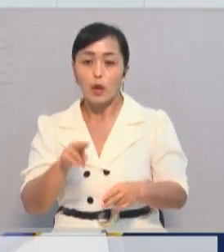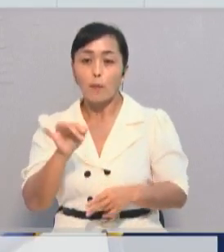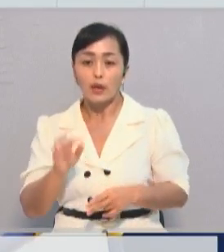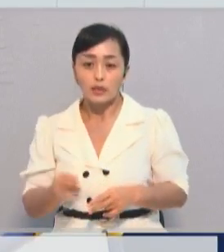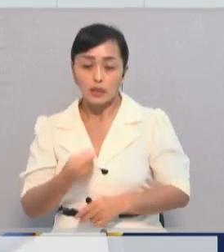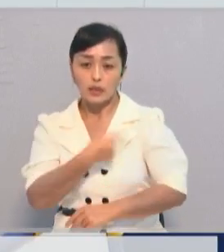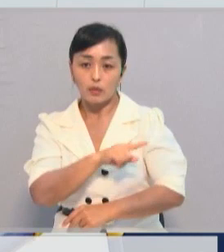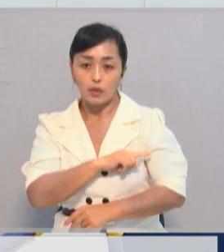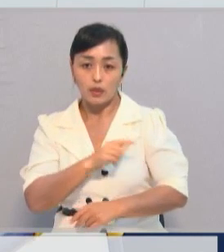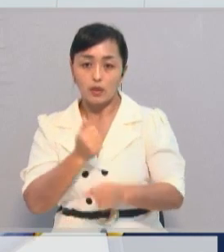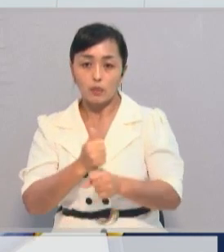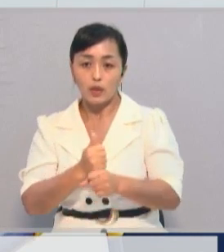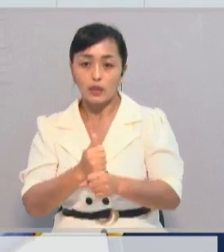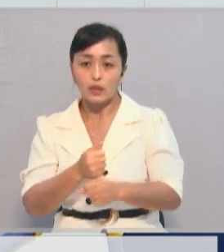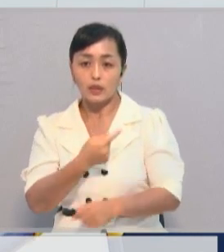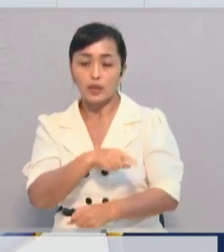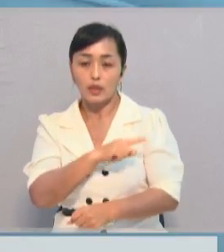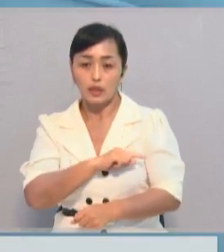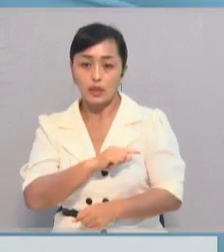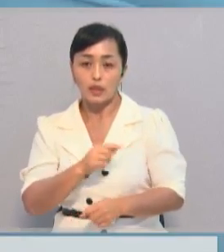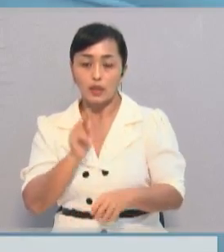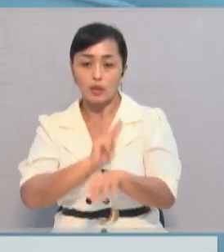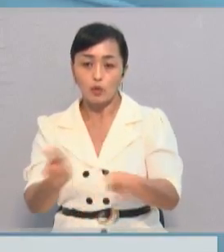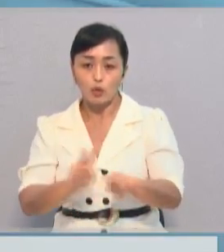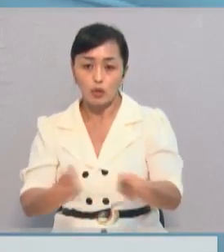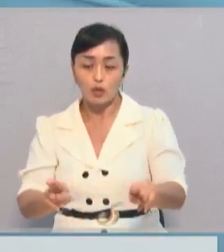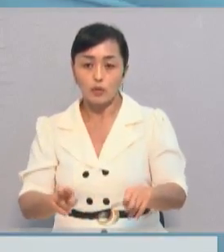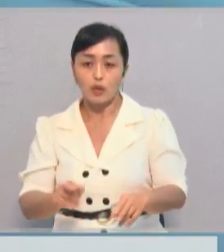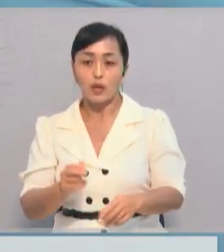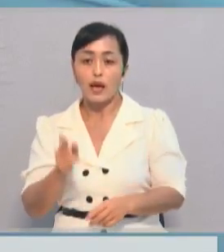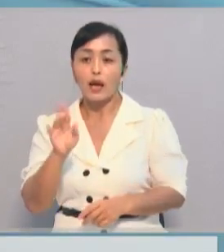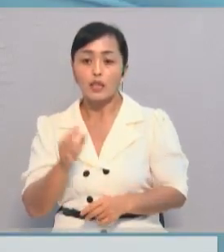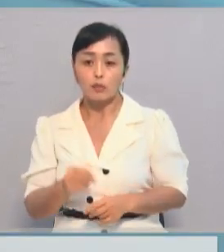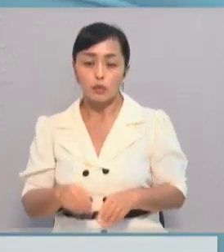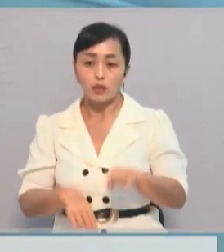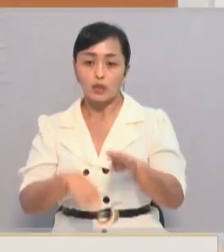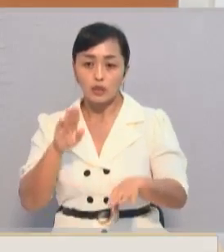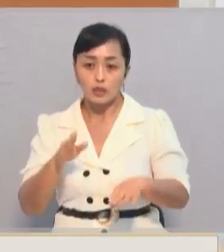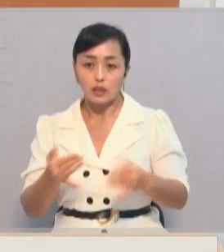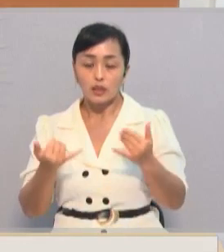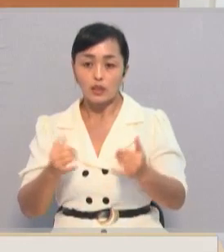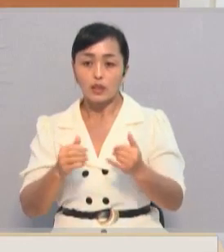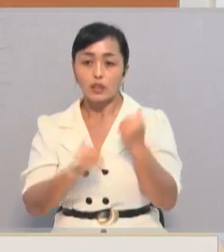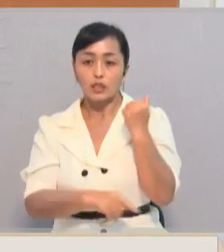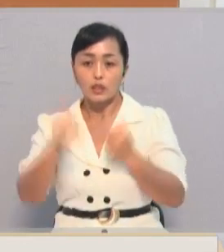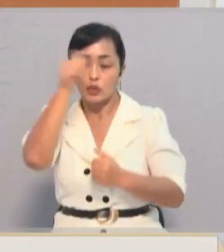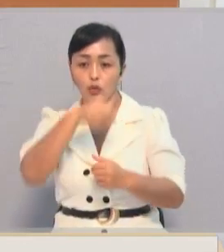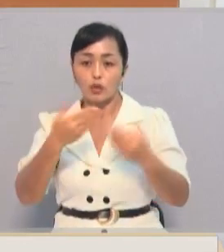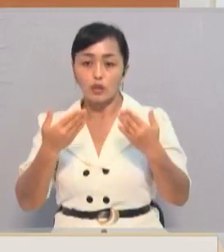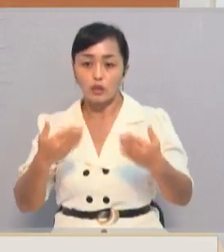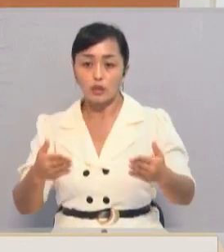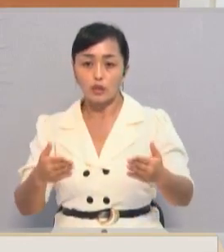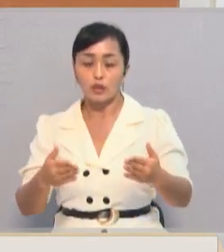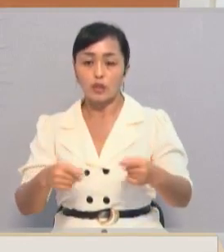бойынша емхананың бас дәрігерлері арнайы оқудан өтіп кәсіби біліктілігін шыңдайды. Бұдан бөлек жыл соңына дейін өзге де емдеу